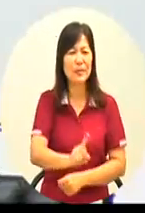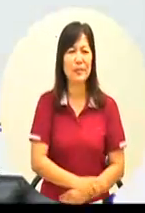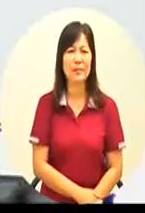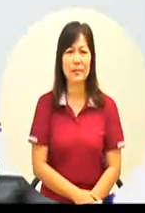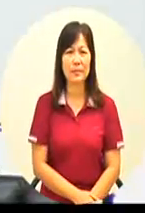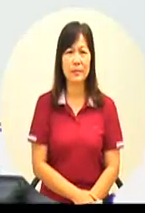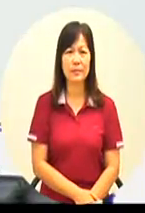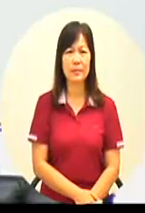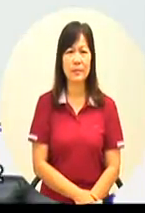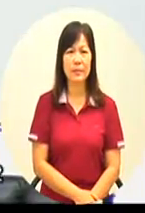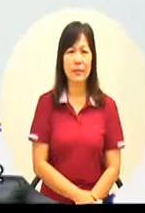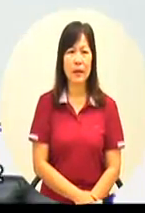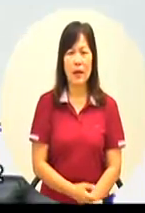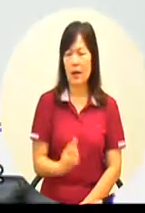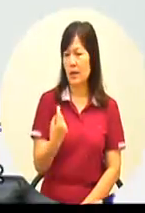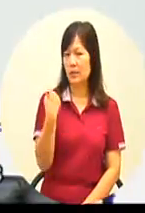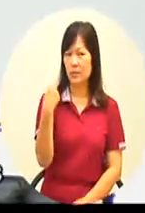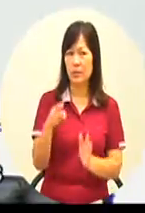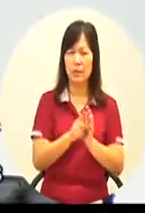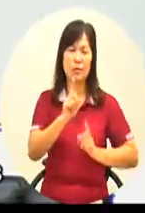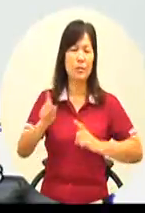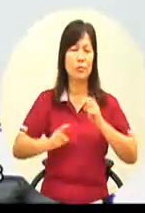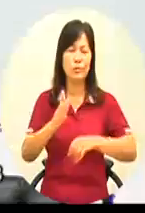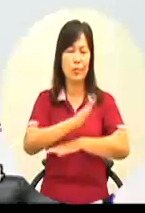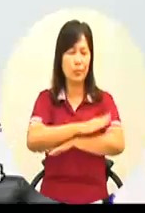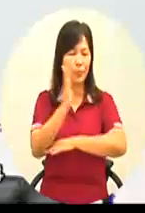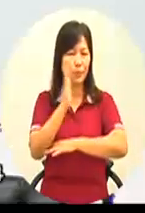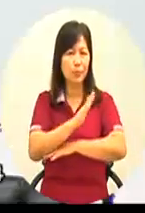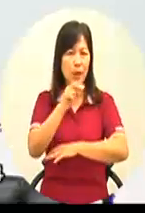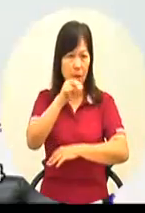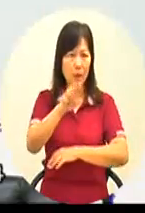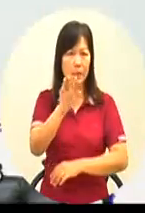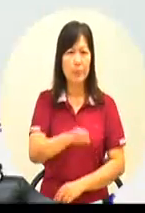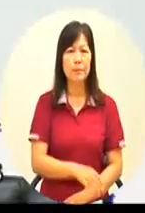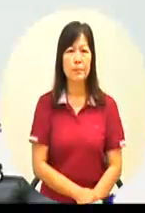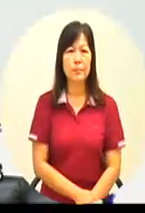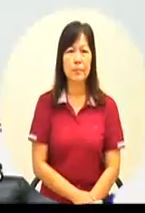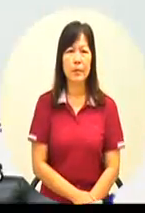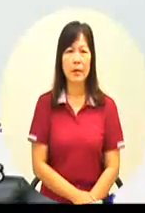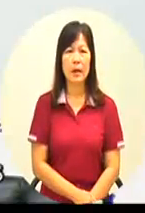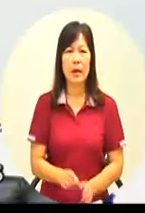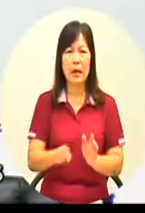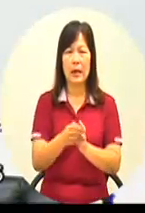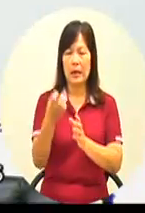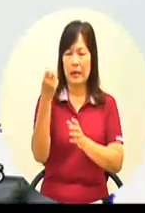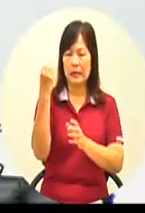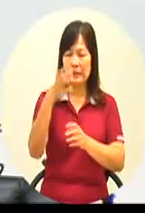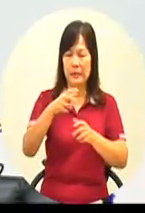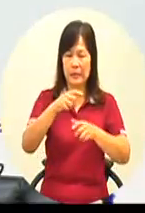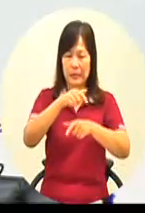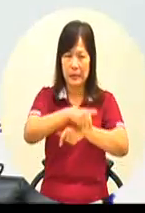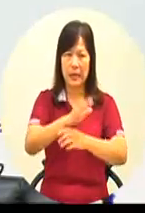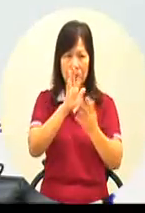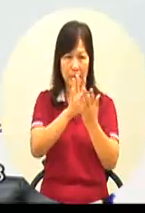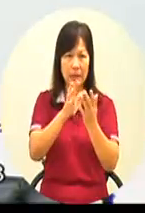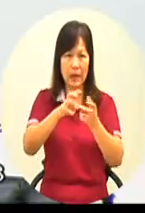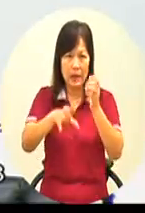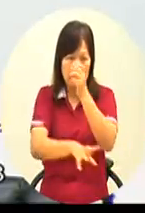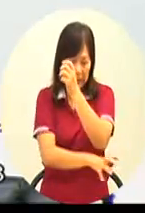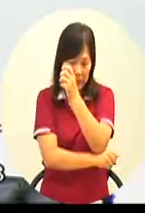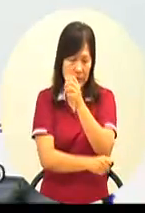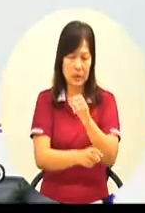想昨天的自由时报，我们可以看到新南向基地总统点名高